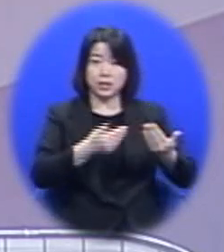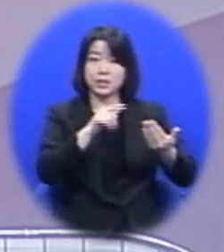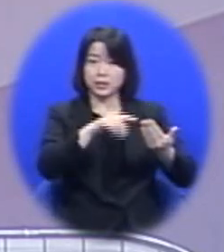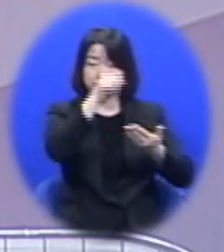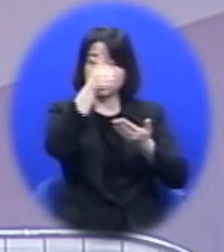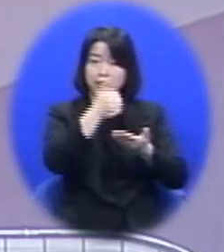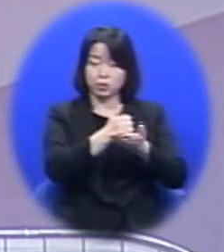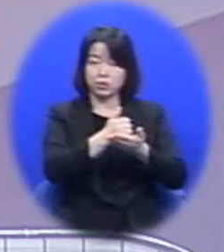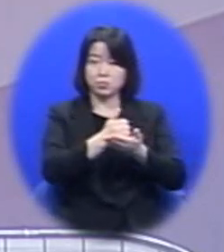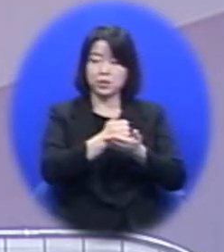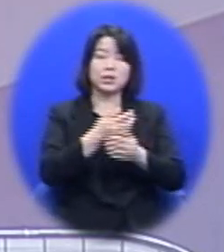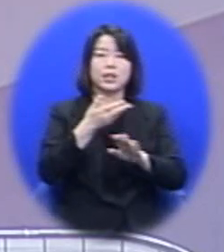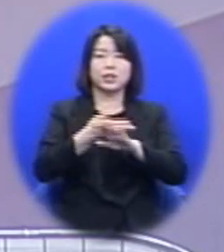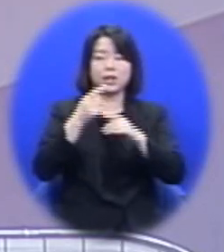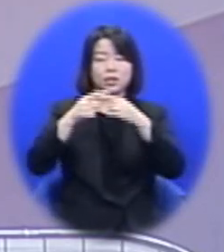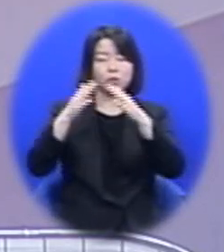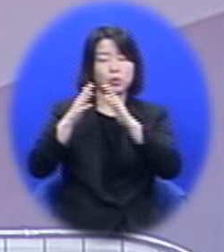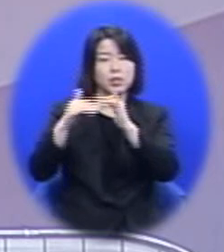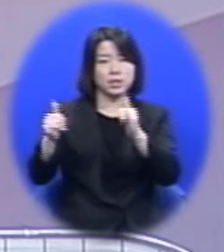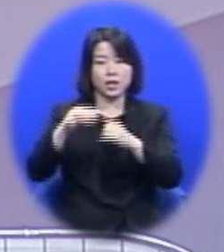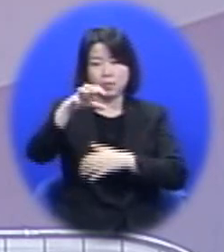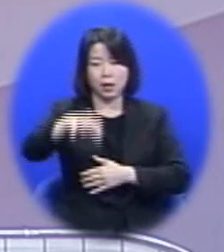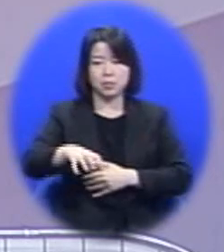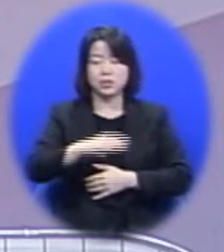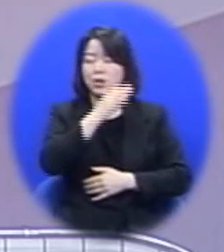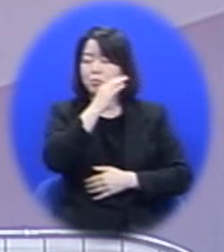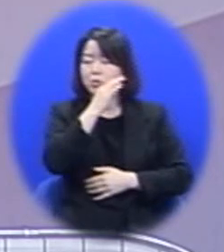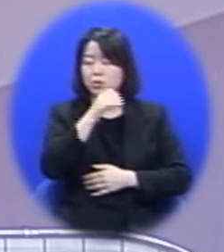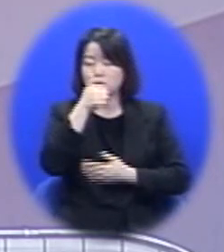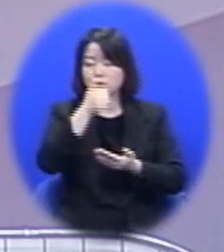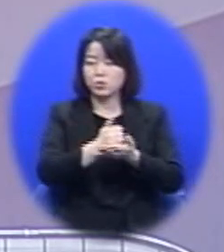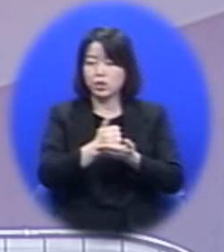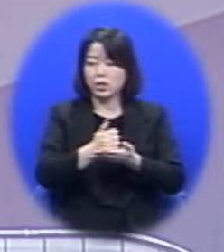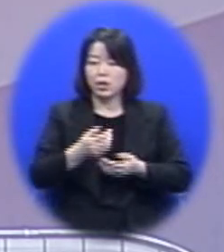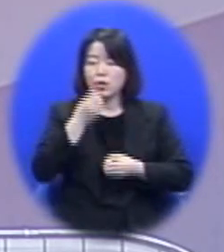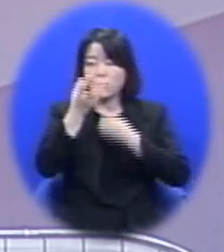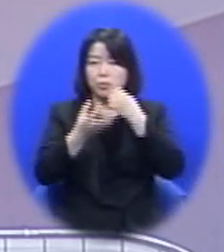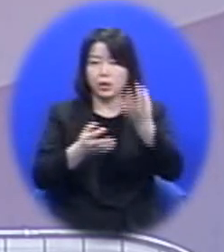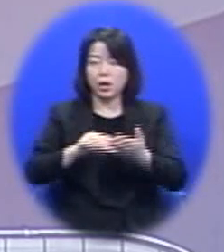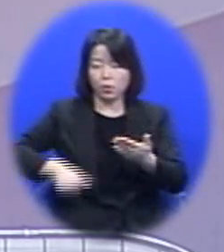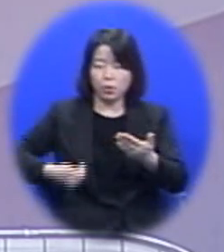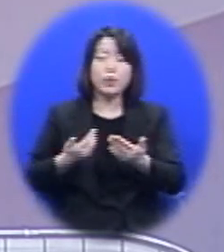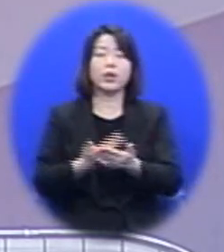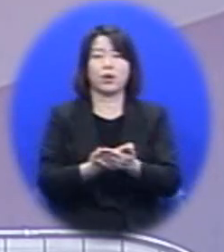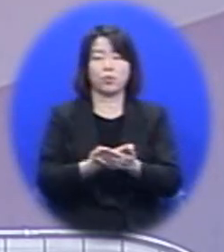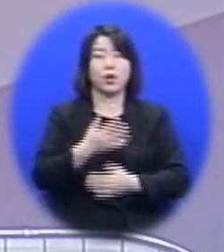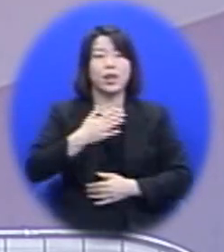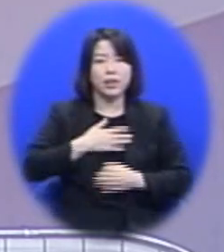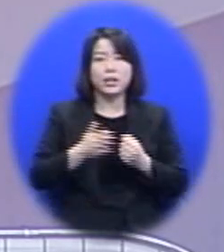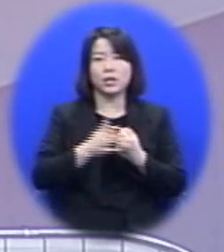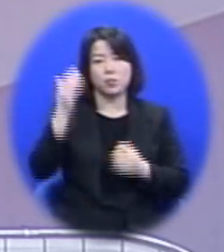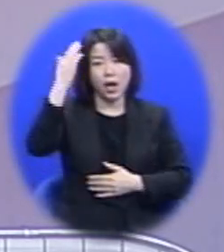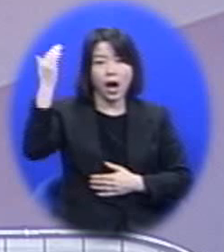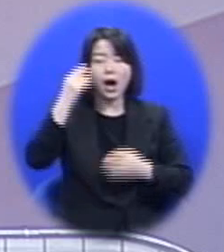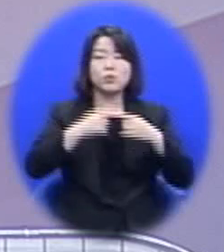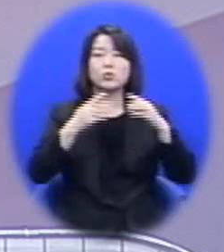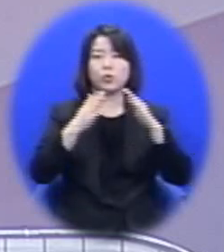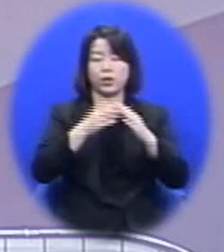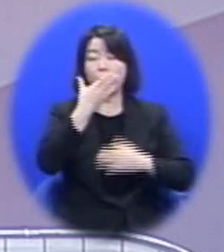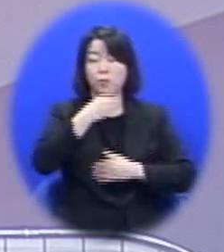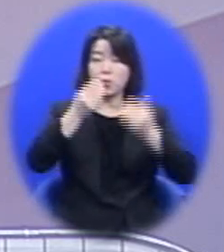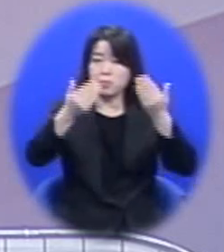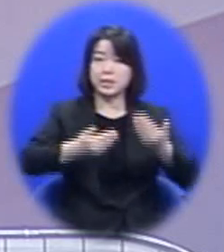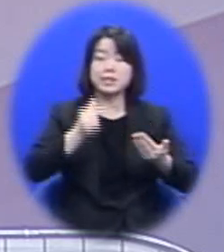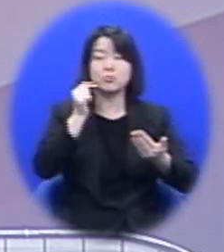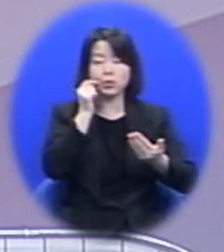앞에서 자기의 그 부끄러운 죄를 고백하고 회개하면서 나 때문에 한국교회가 복을 받지 못한다고